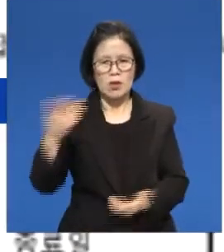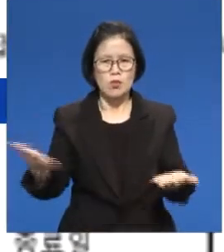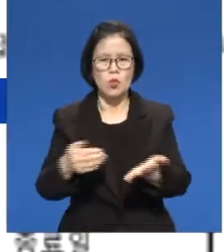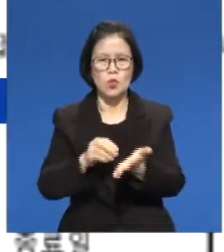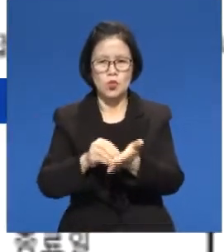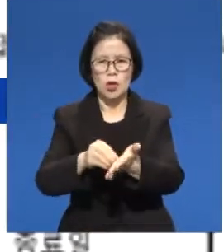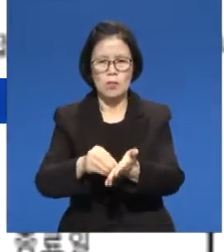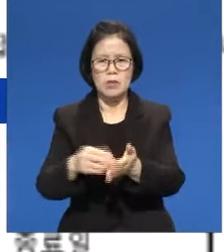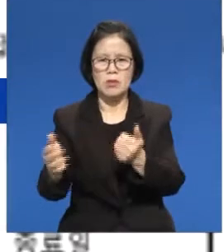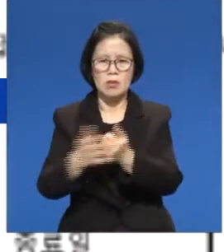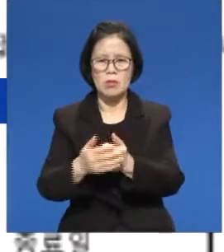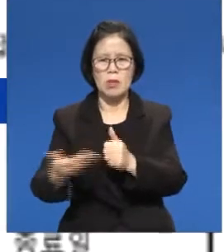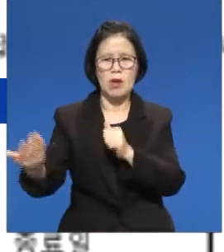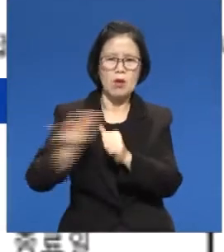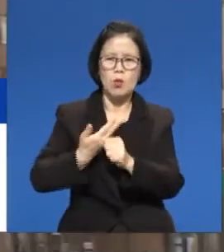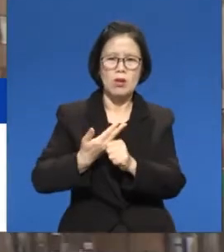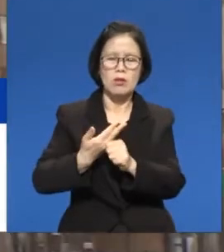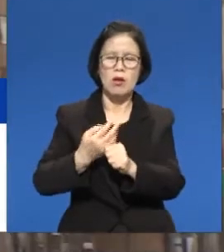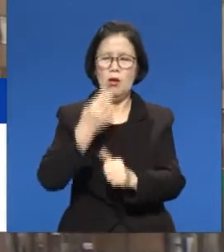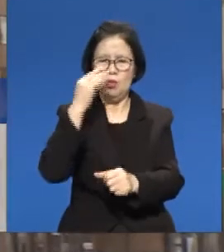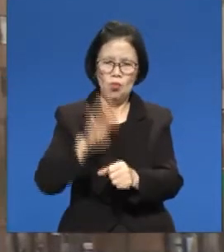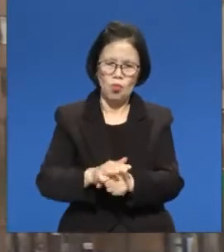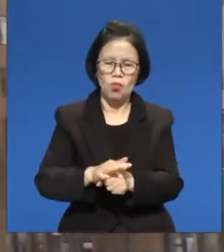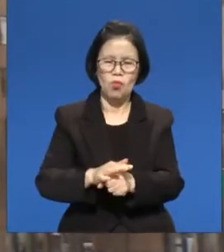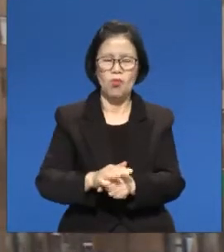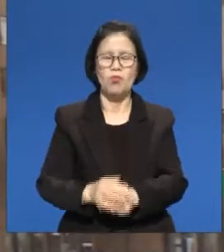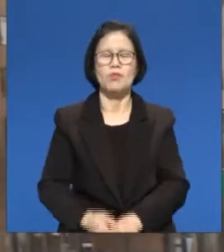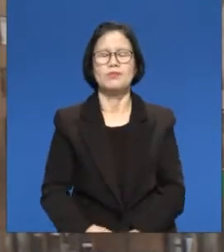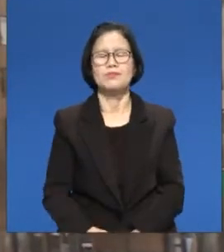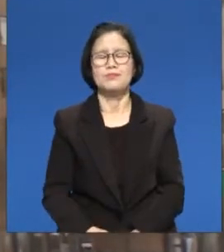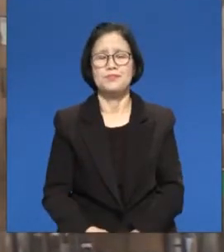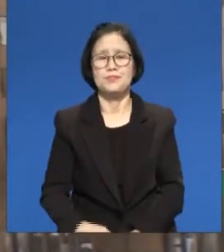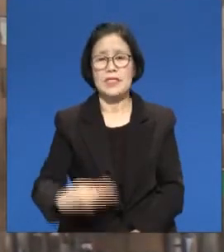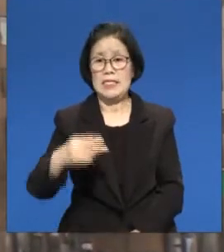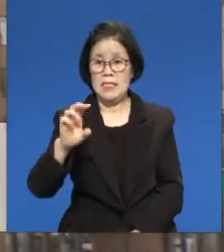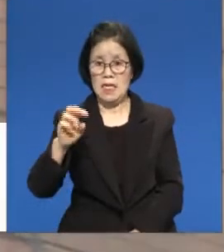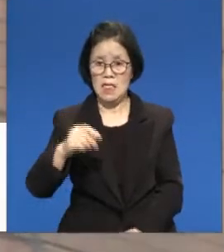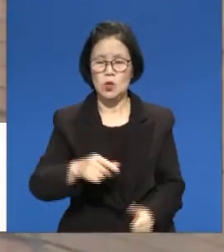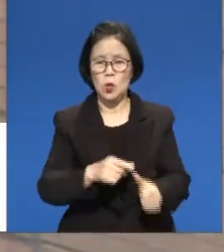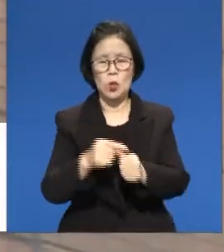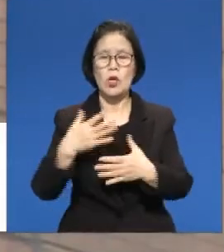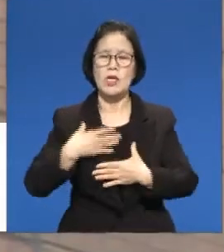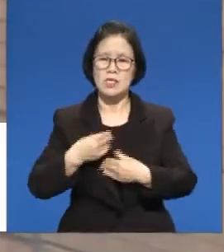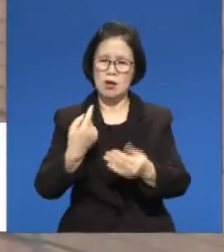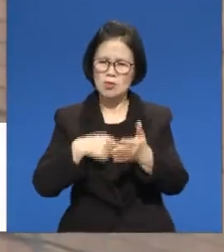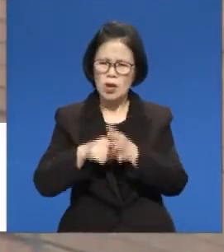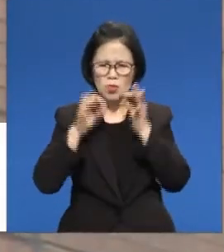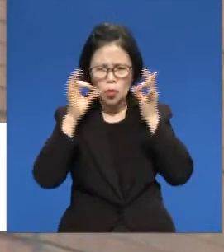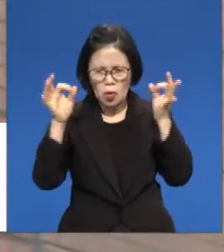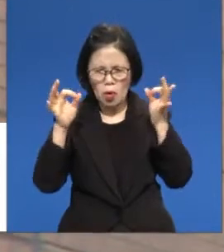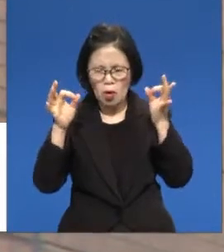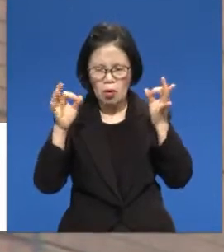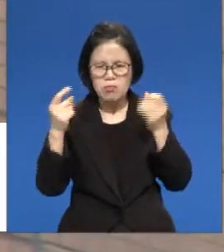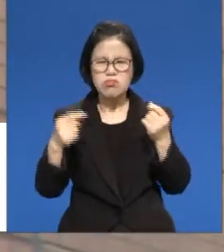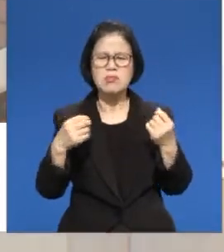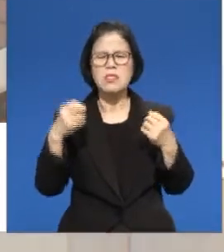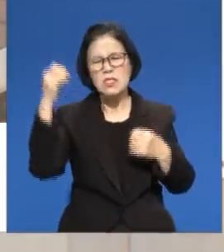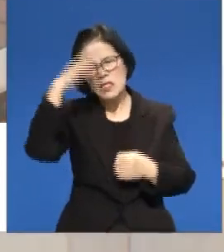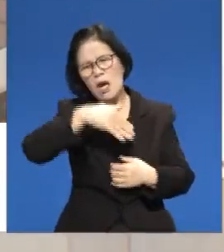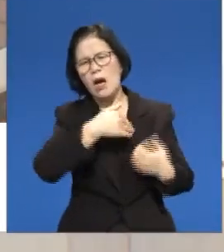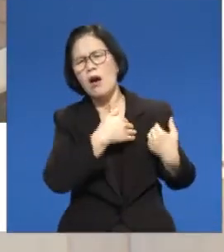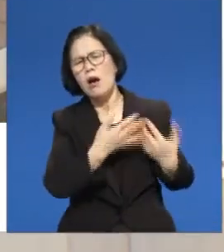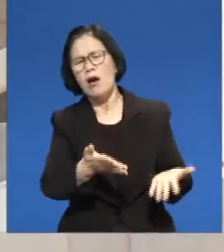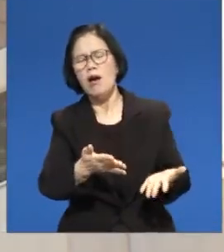날 봐서 얘기하자 어떻게 내가 되게 hcn 은 고용안정을 위해 노력하게 는 커녕 무심이 강 건너 불 구경 만